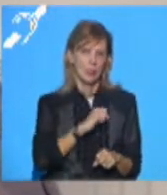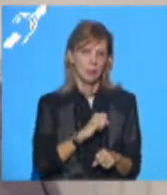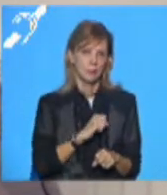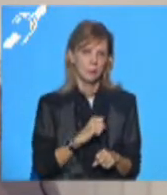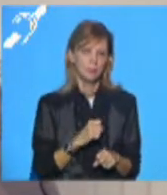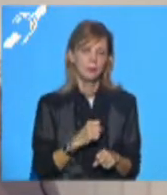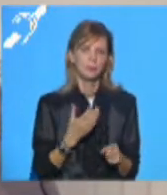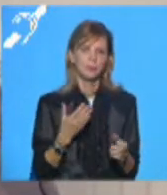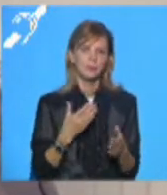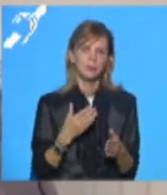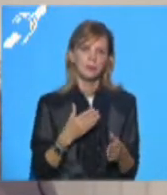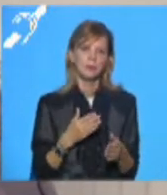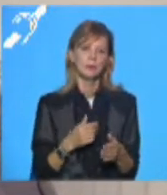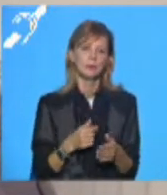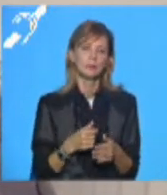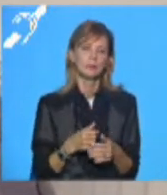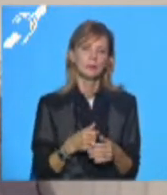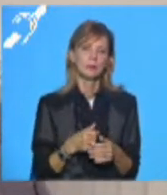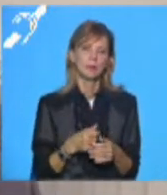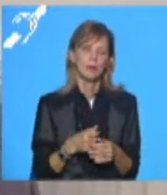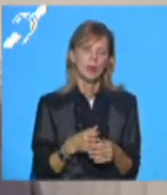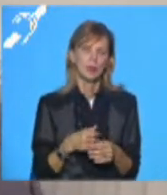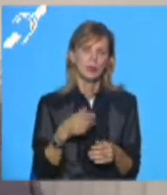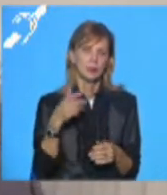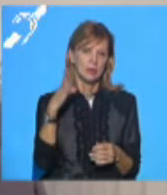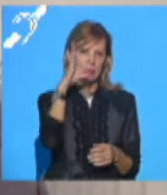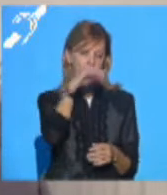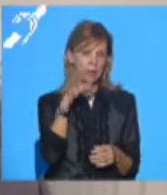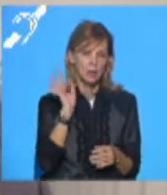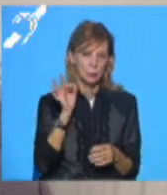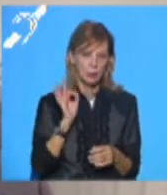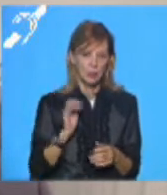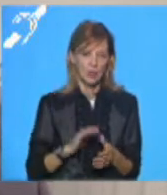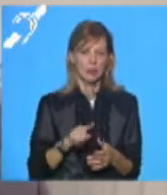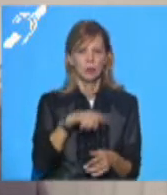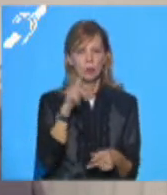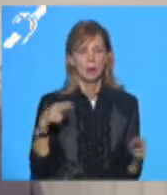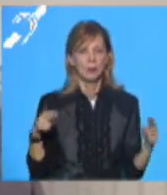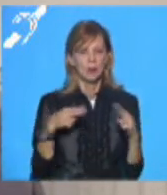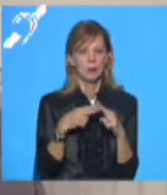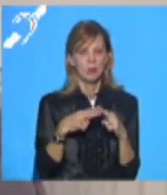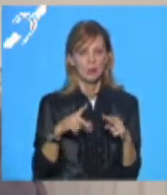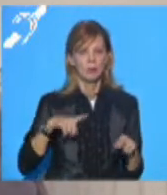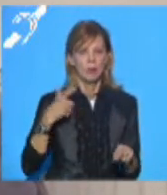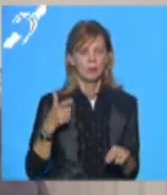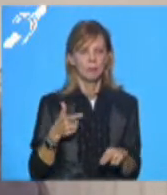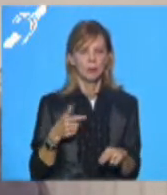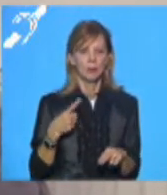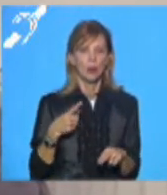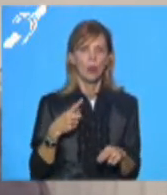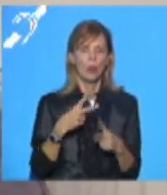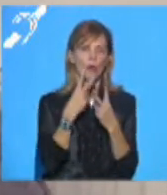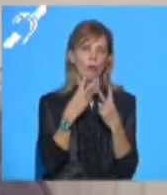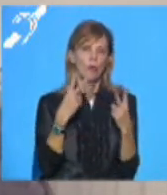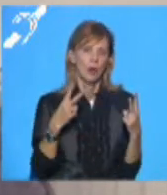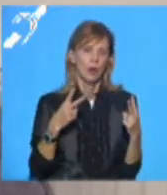care se va numi Cu Ciulei, despre Ciulei. După această întâlnire va avea loc și o